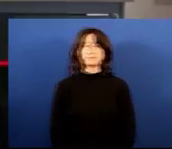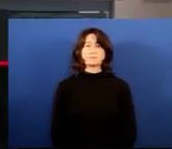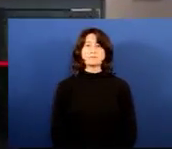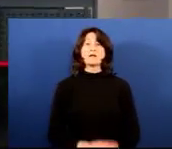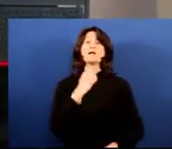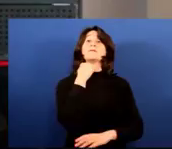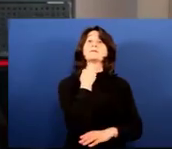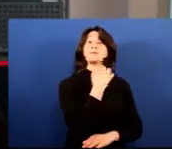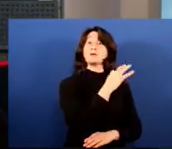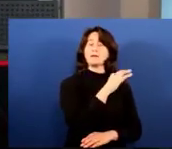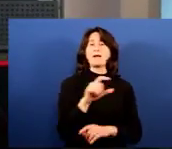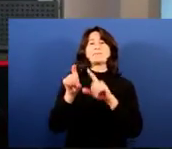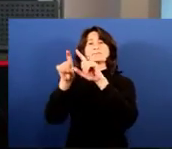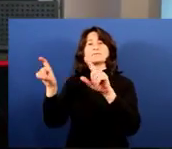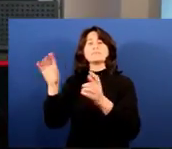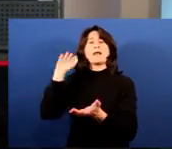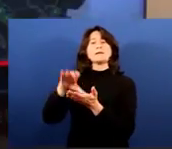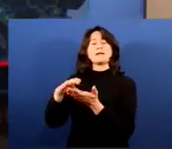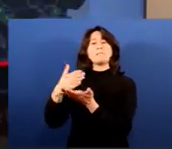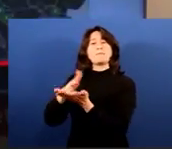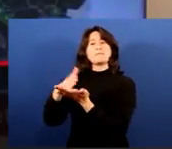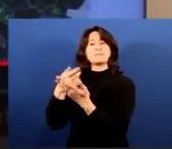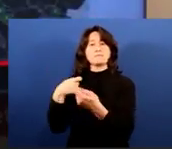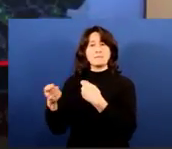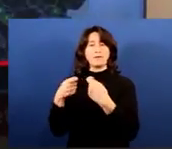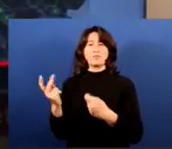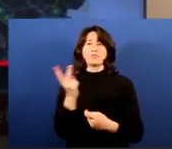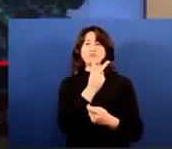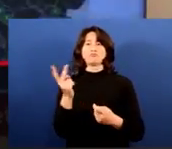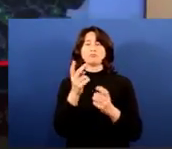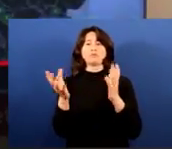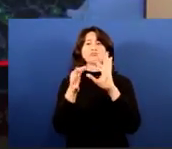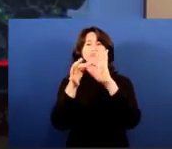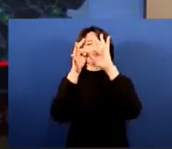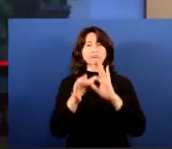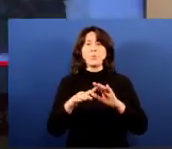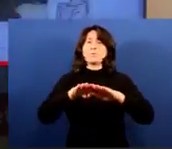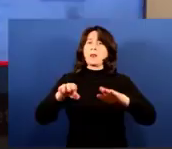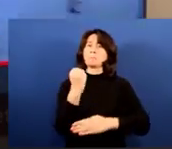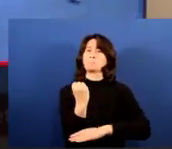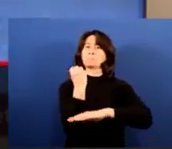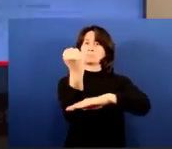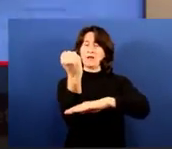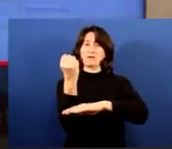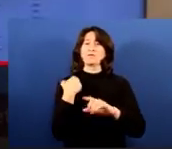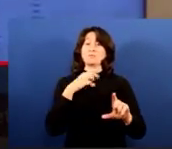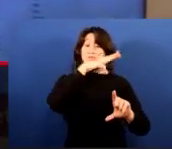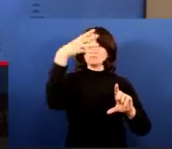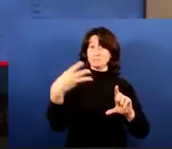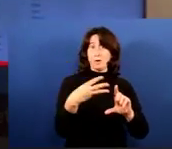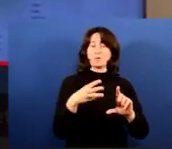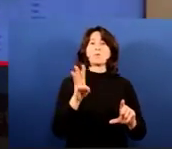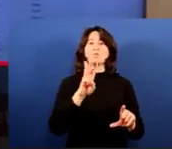nahi dutelako, edo zabalkuntza geografikoko fase bati ekin beharra dutelako. Eskaintza hau erabat